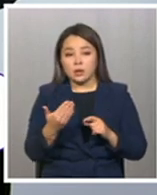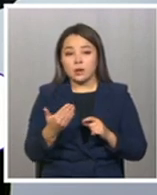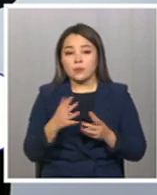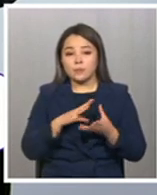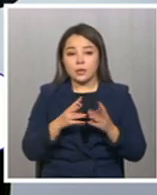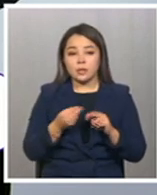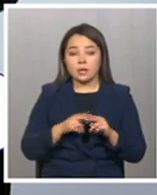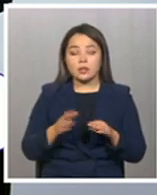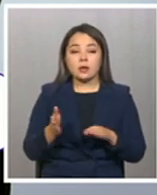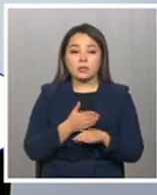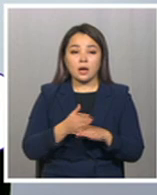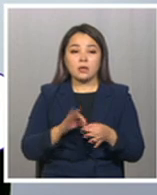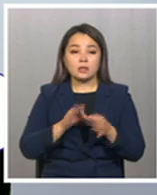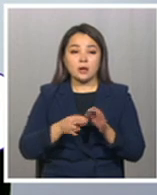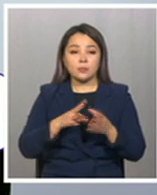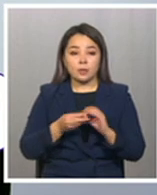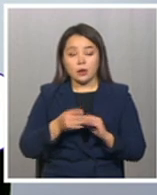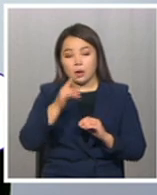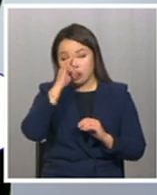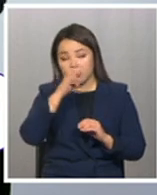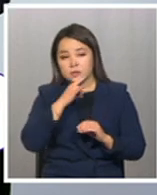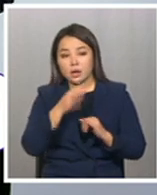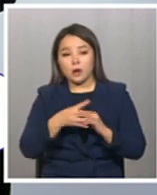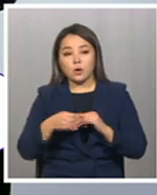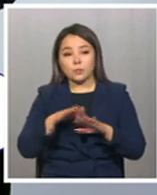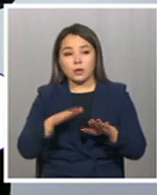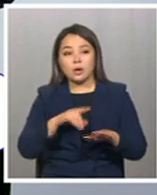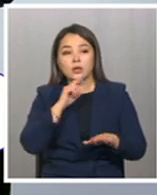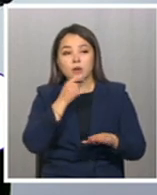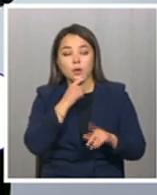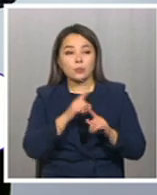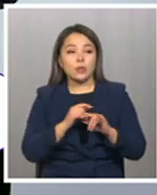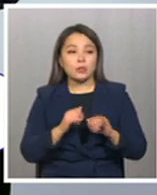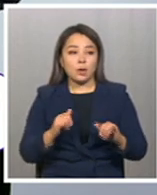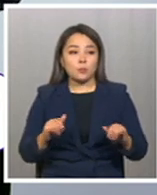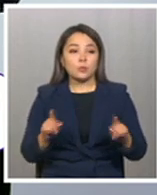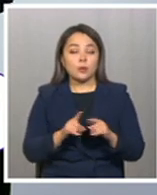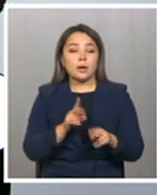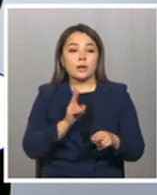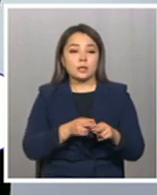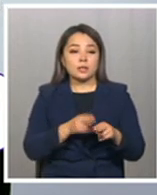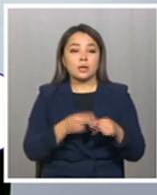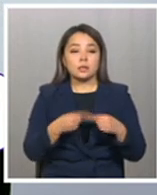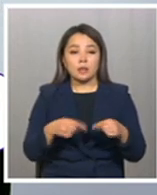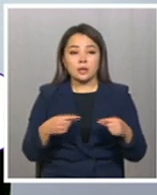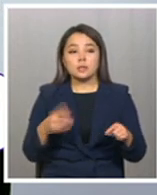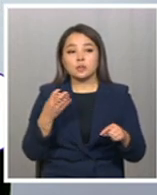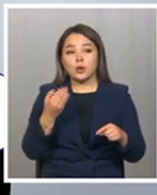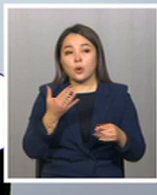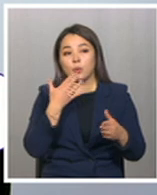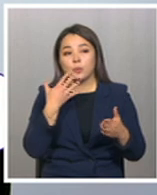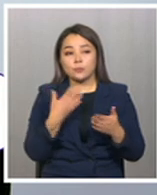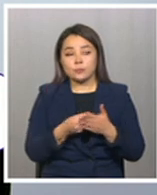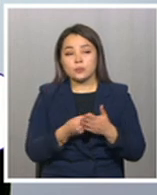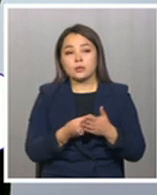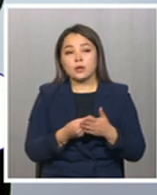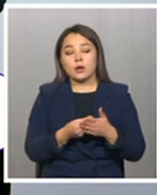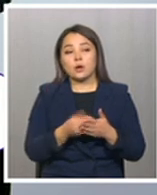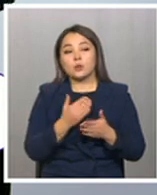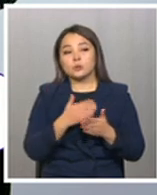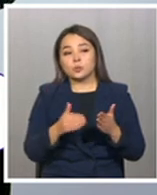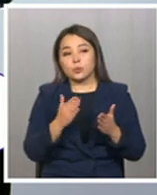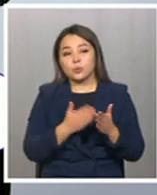жалпы талдау негізінде Қазақстан аймақтарының экономикалық даму кедергілері және оларды жою